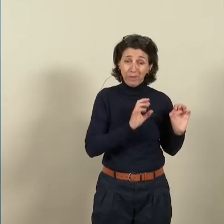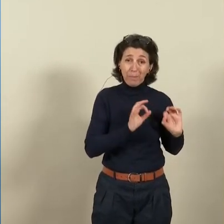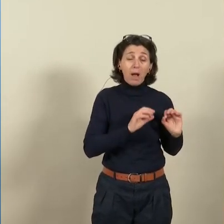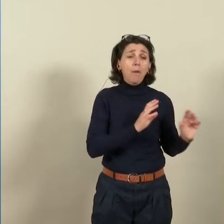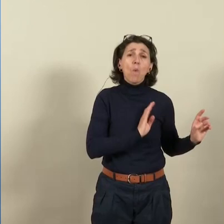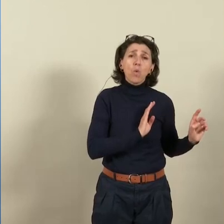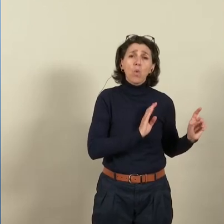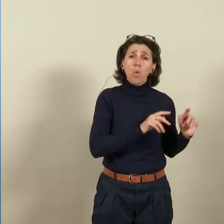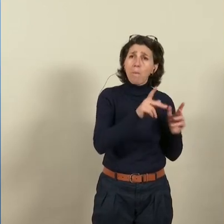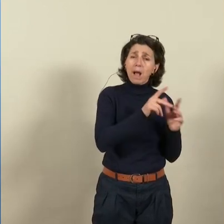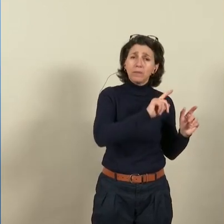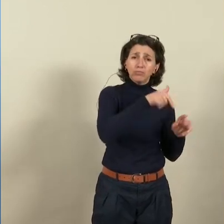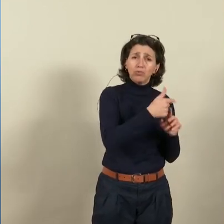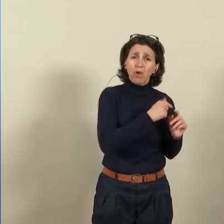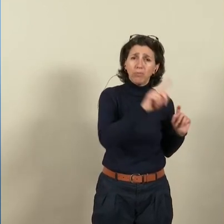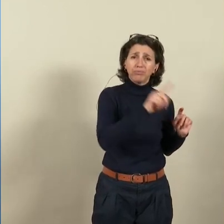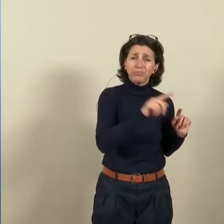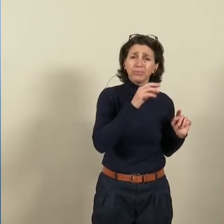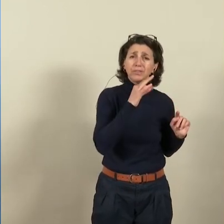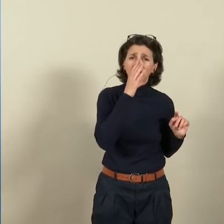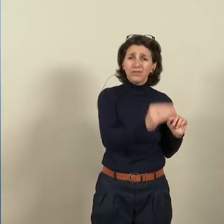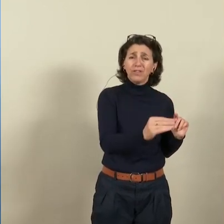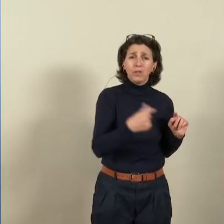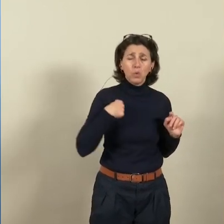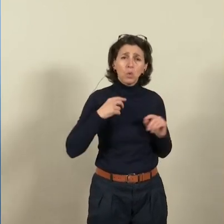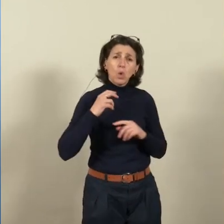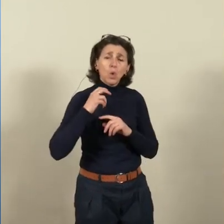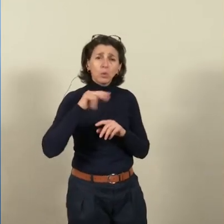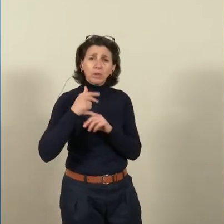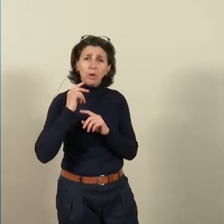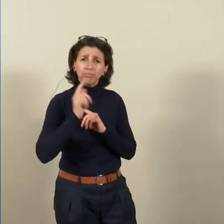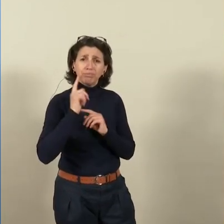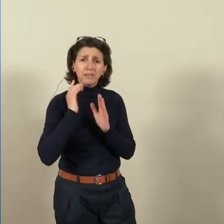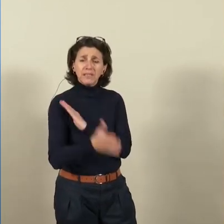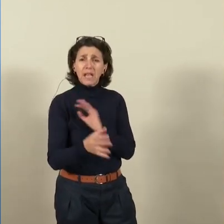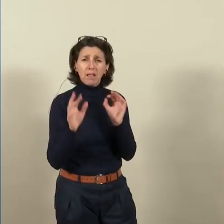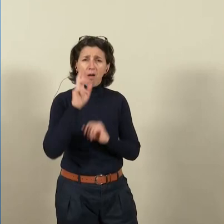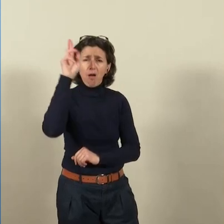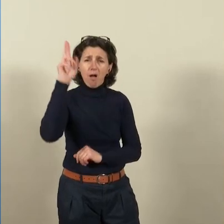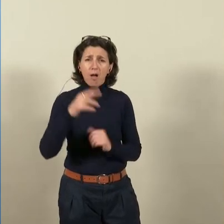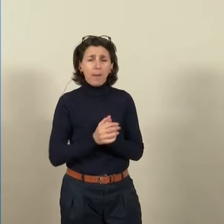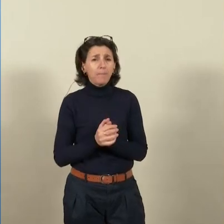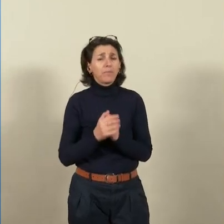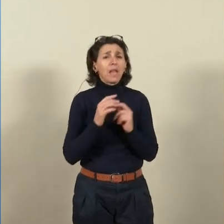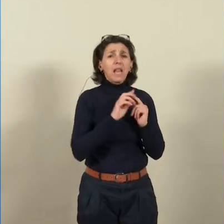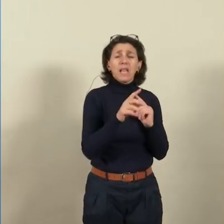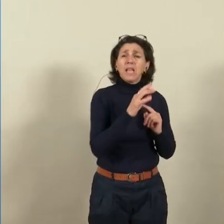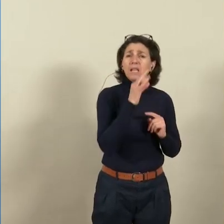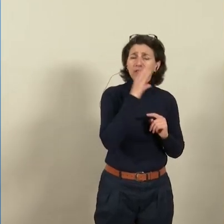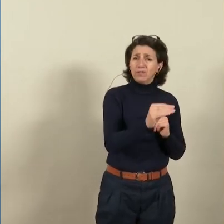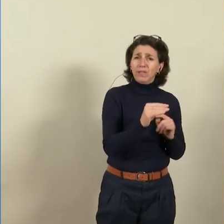Paris en TGV nous sommes à 3h et les trajets directs sont rares l'absence de ligne TGV dédié